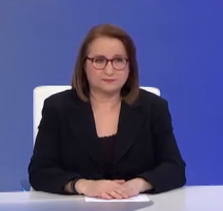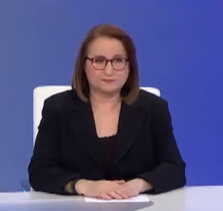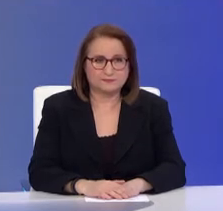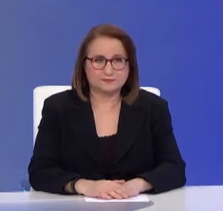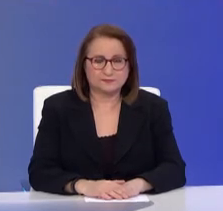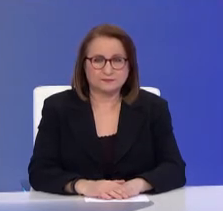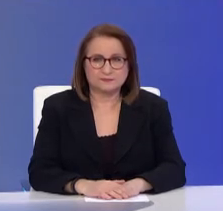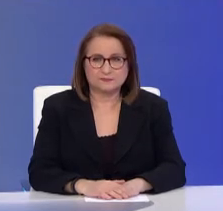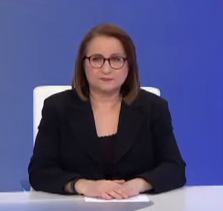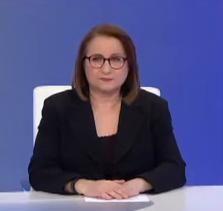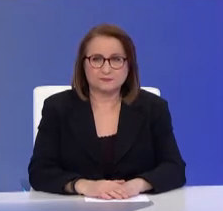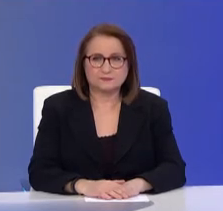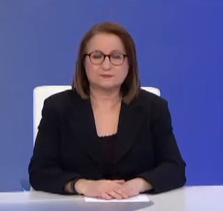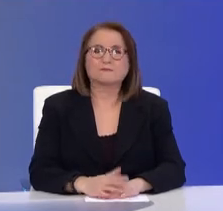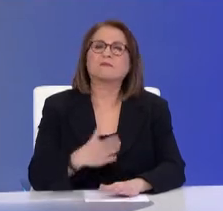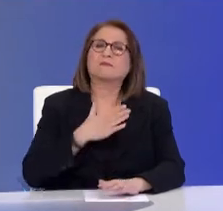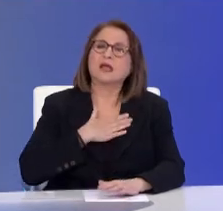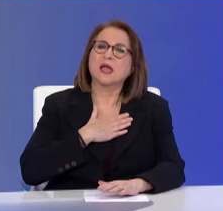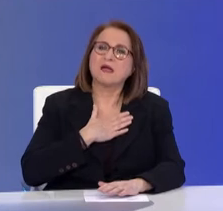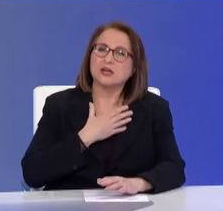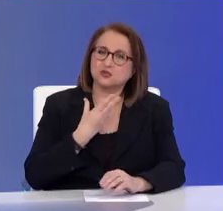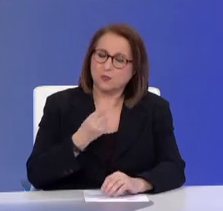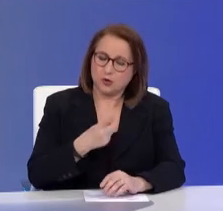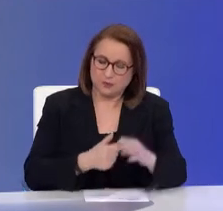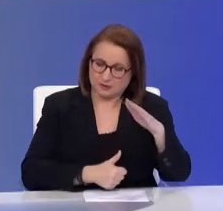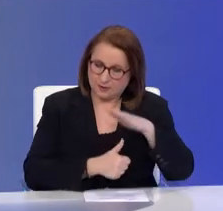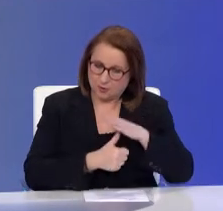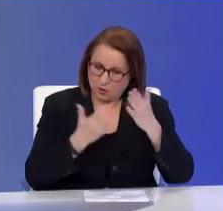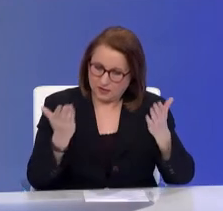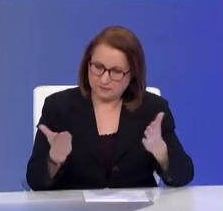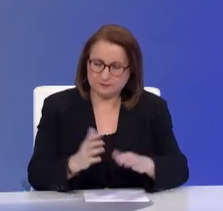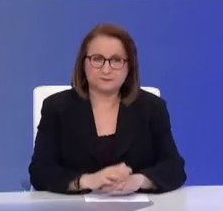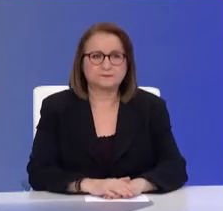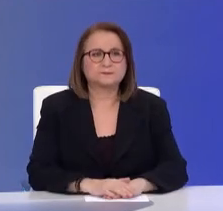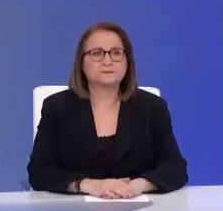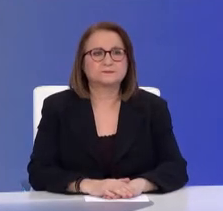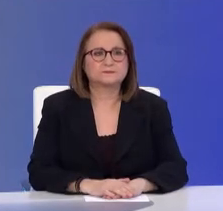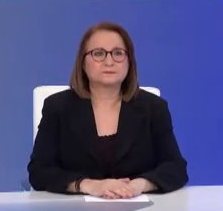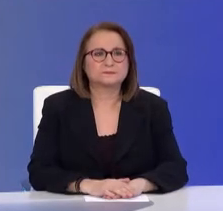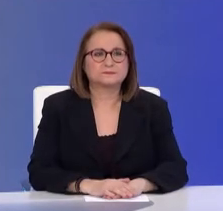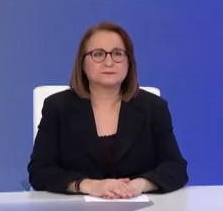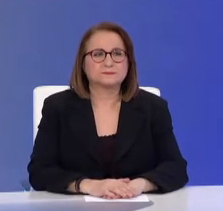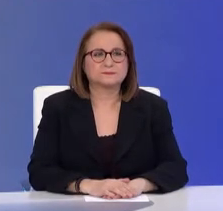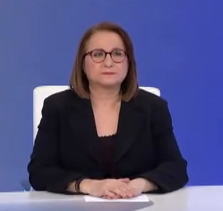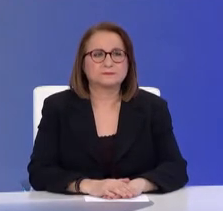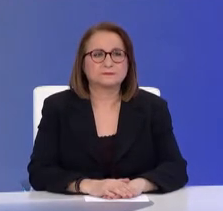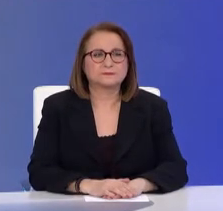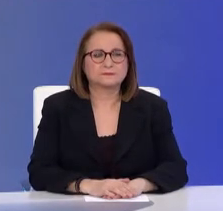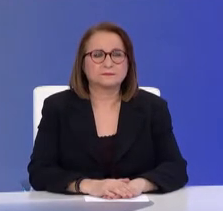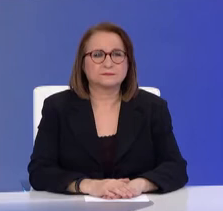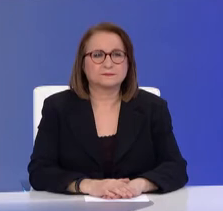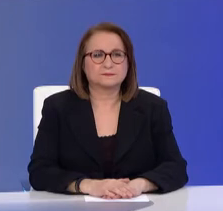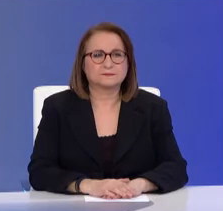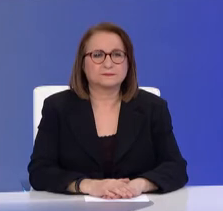Προσωπικότητες τις οποίες θα αποδεικνύει. Σας ευχαριστούμε, κύριε Πρόεδρε Ελέντζα, πολύ. We thank you, Mr. President